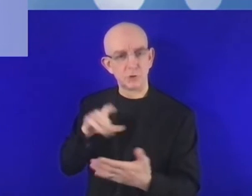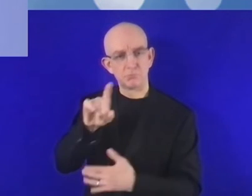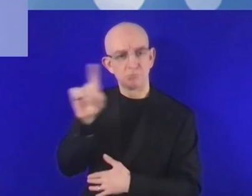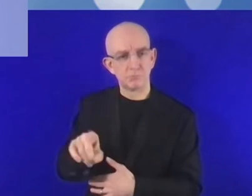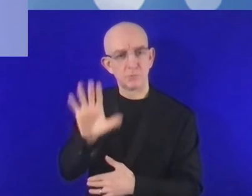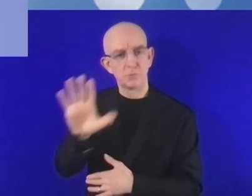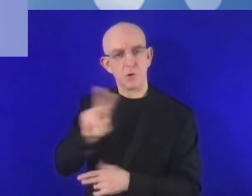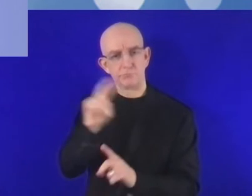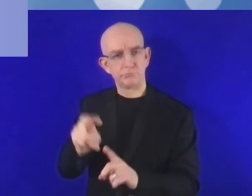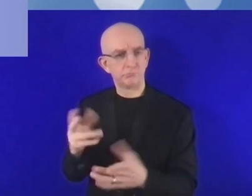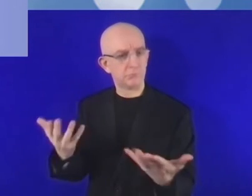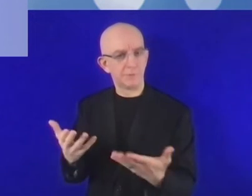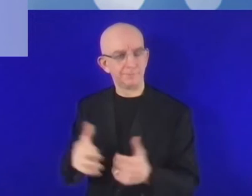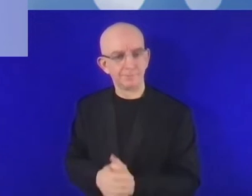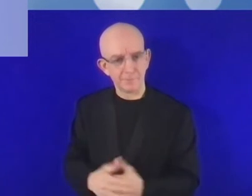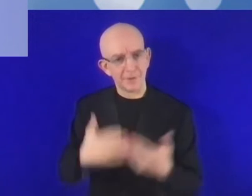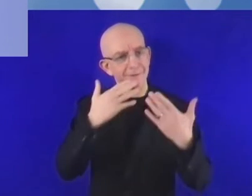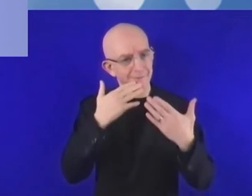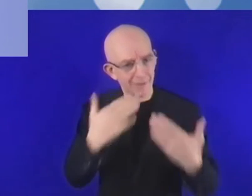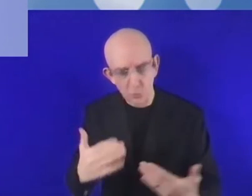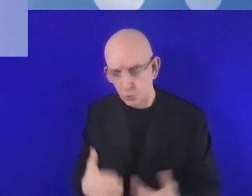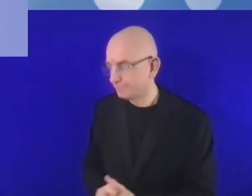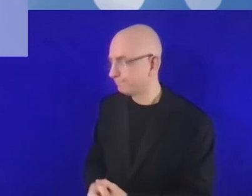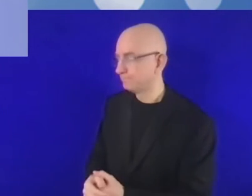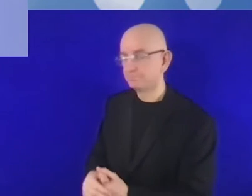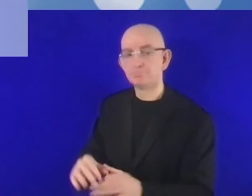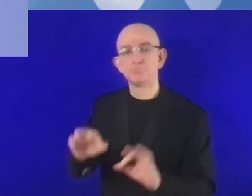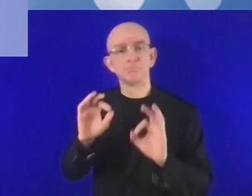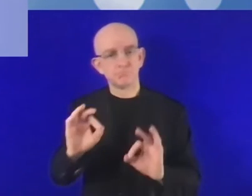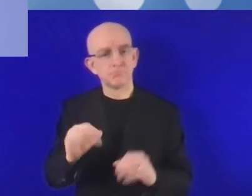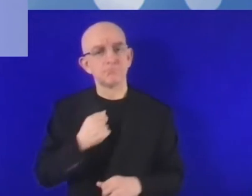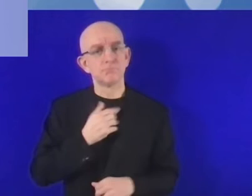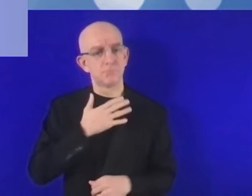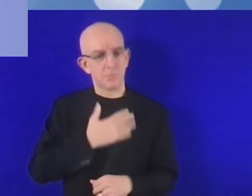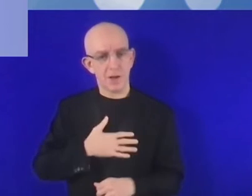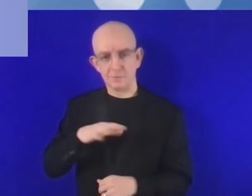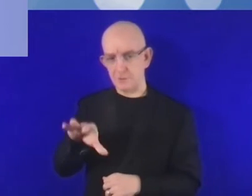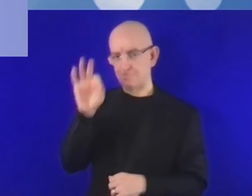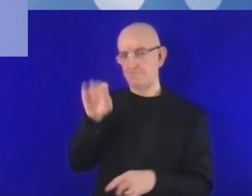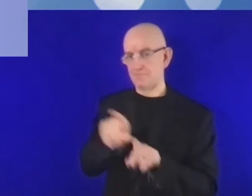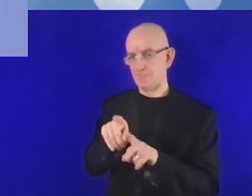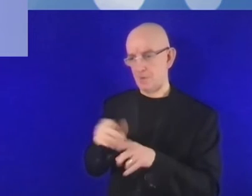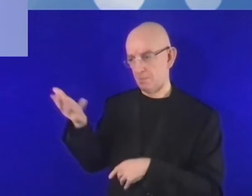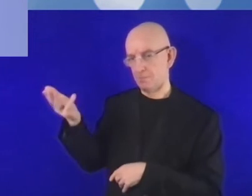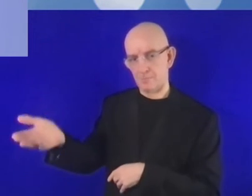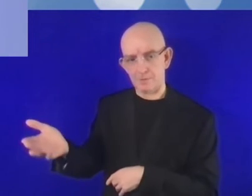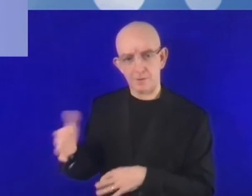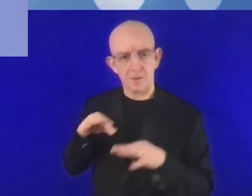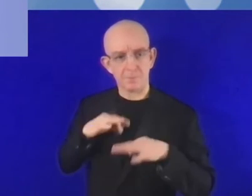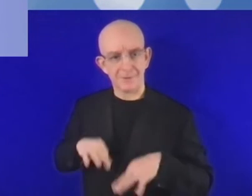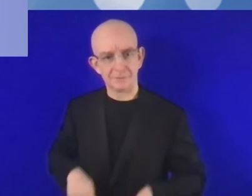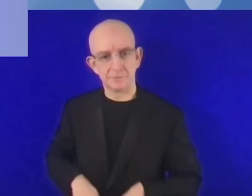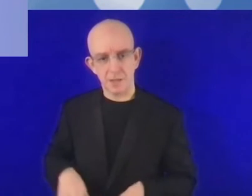Огромное спасибо. Я, собственно, хочу начать в данный